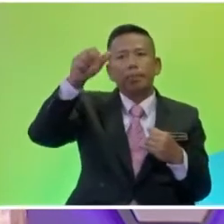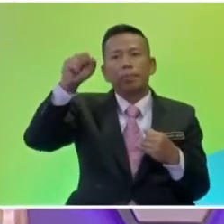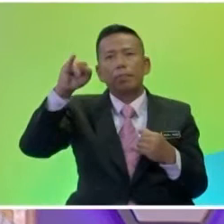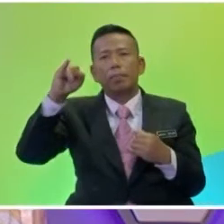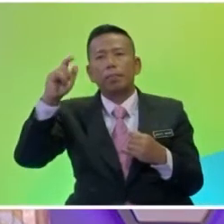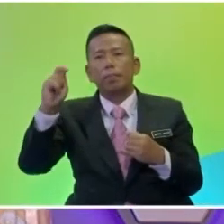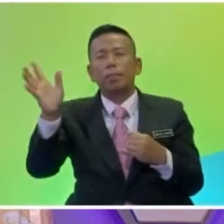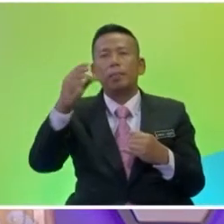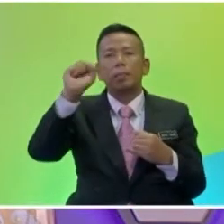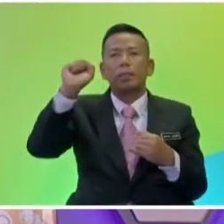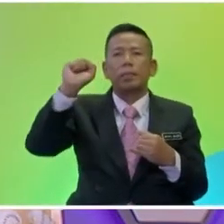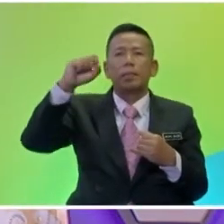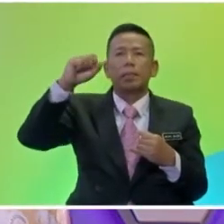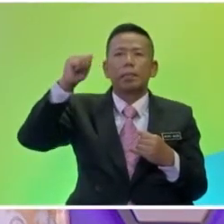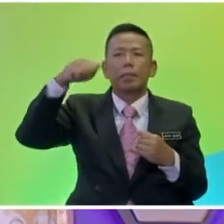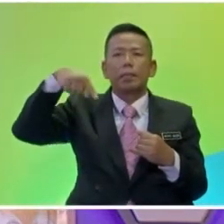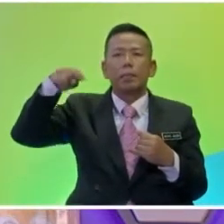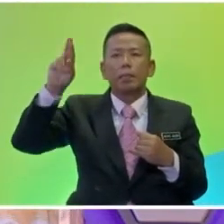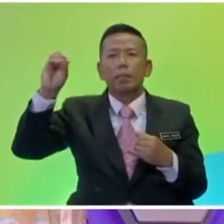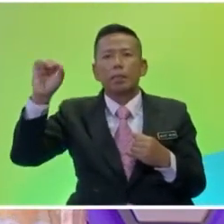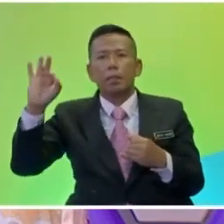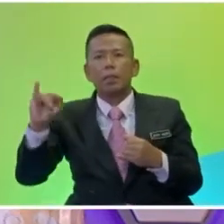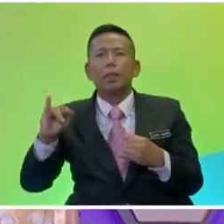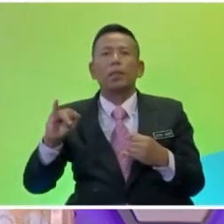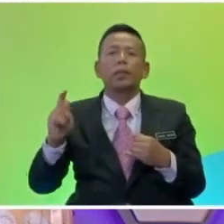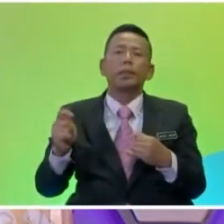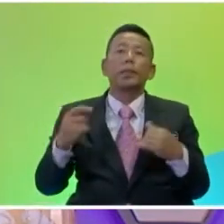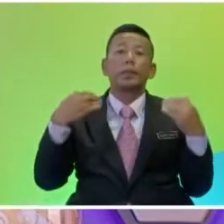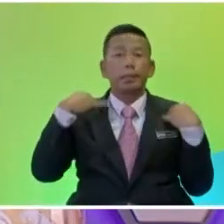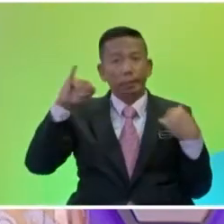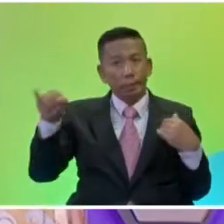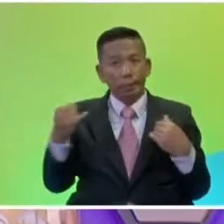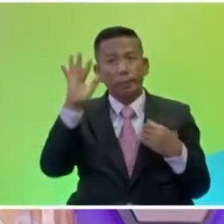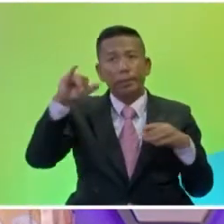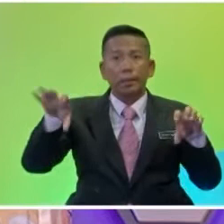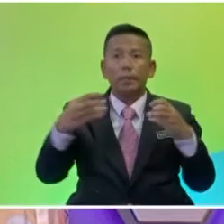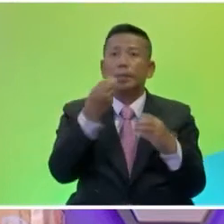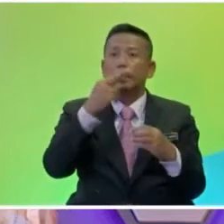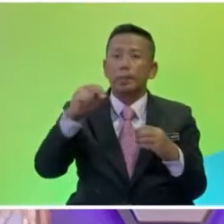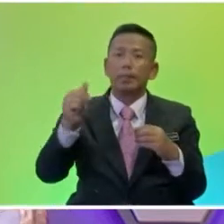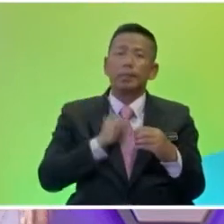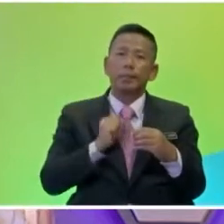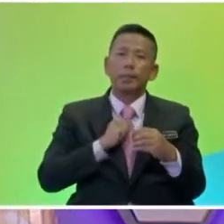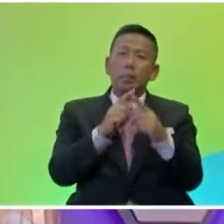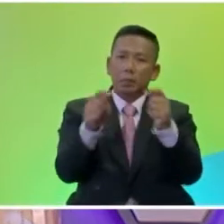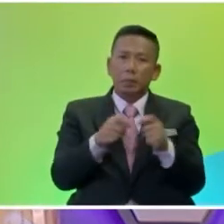makanan sendiri ada juga bakteri yang membuat makanan sendiri seterusnya habitat boleh dikatakan